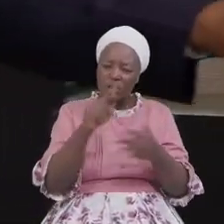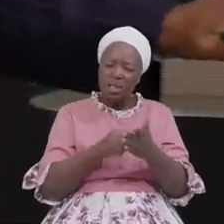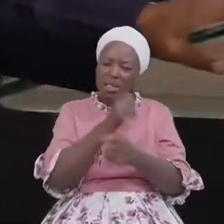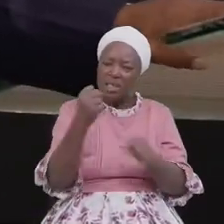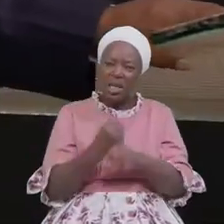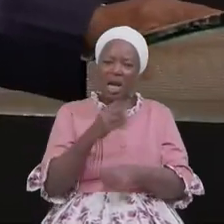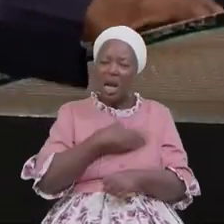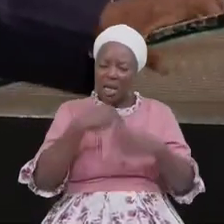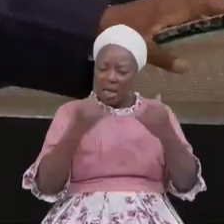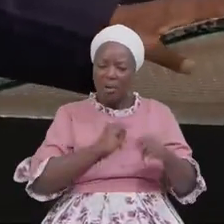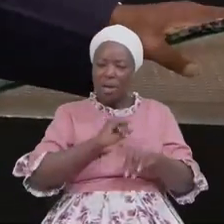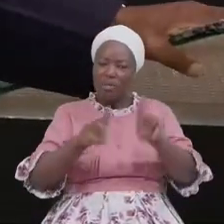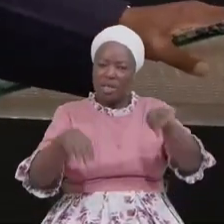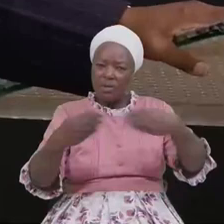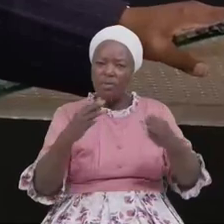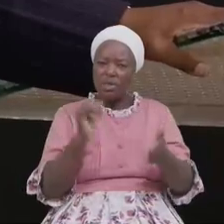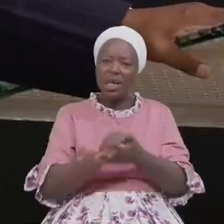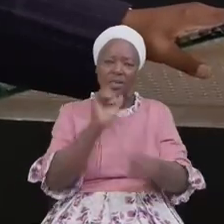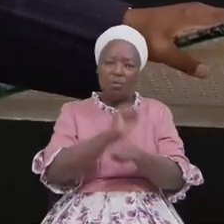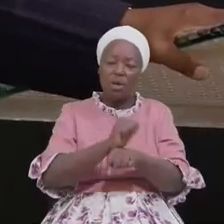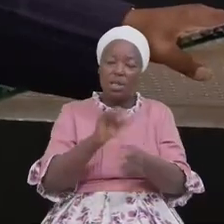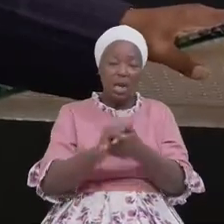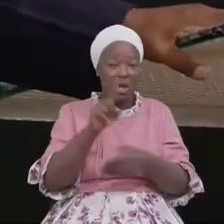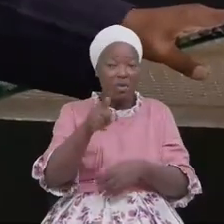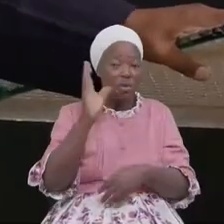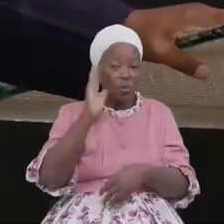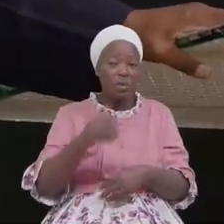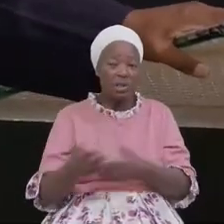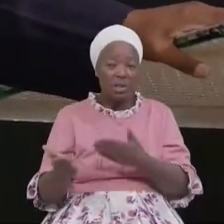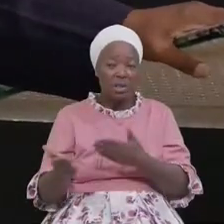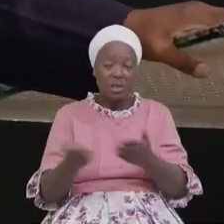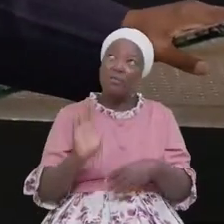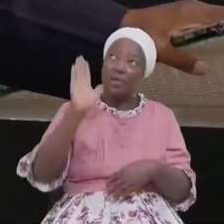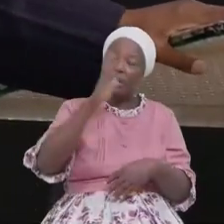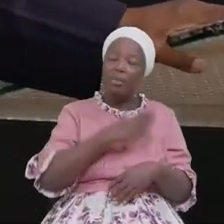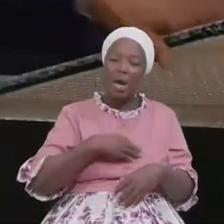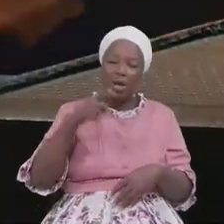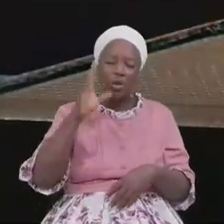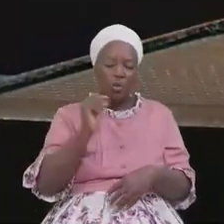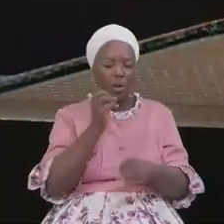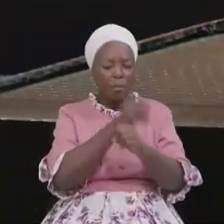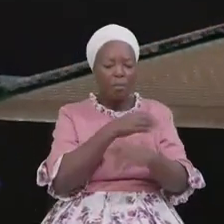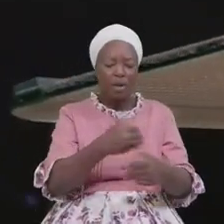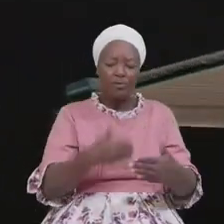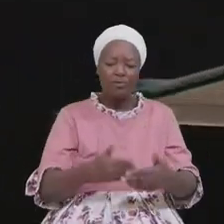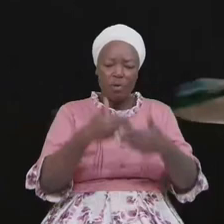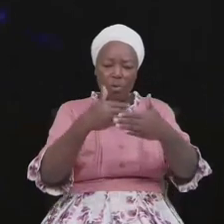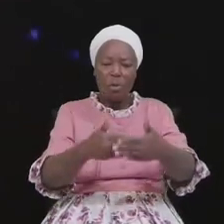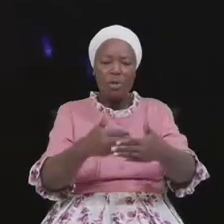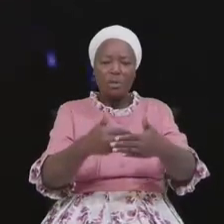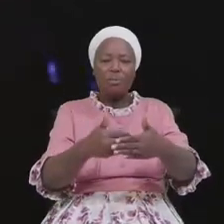la commission que tu le serves et que tu avances. Verset